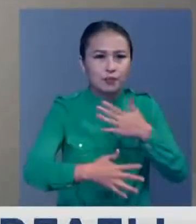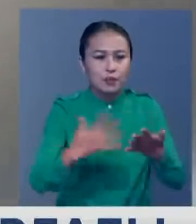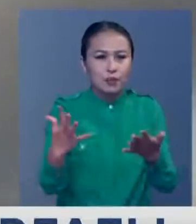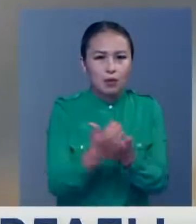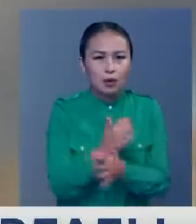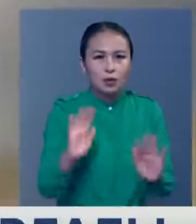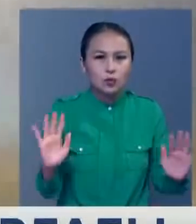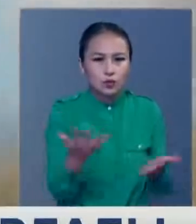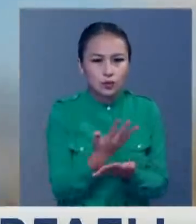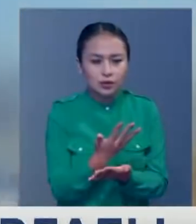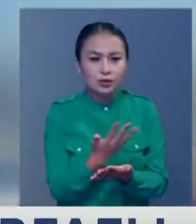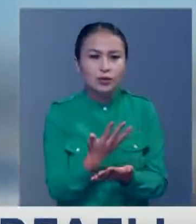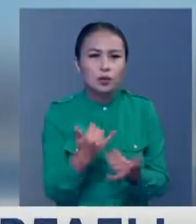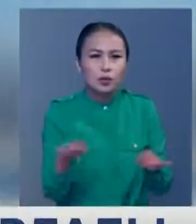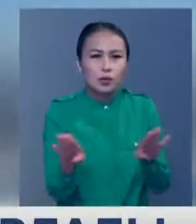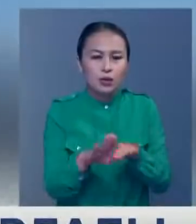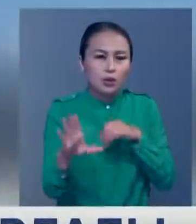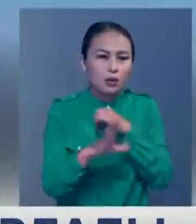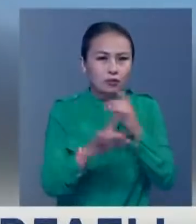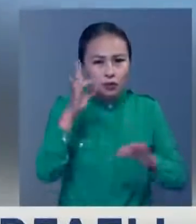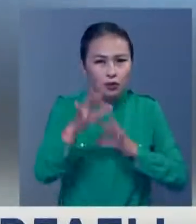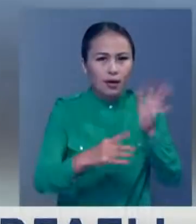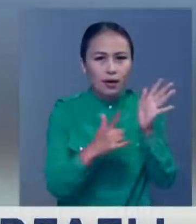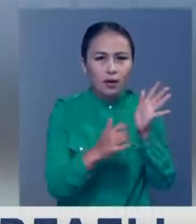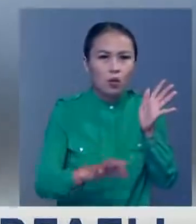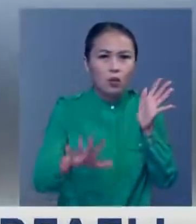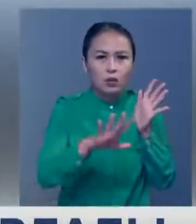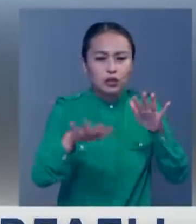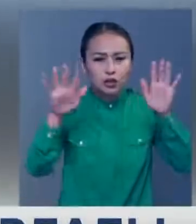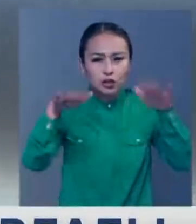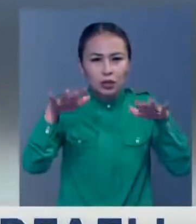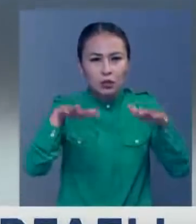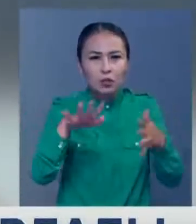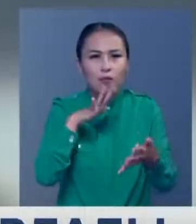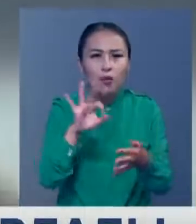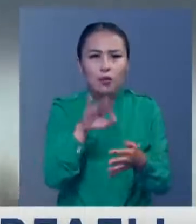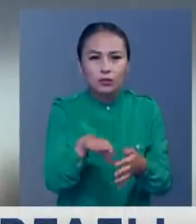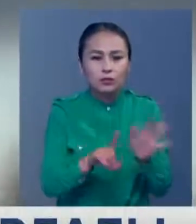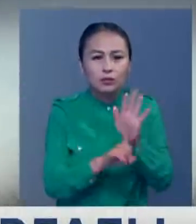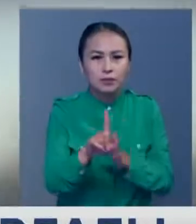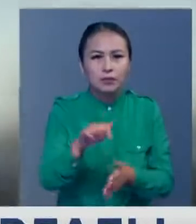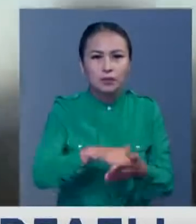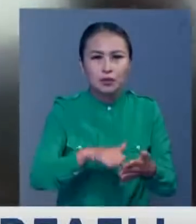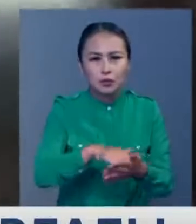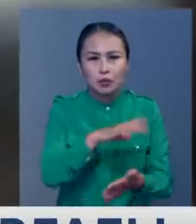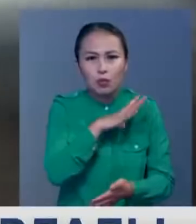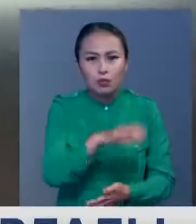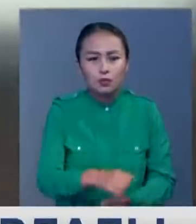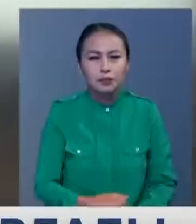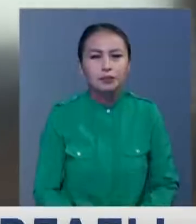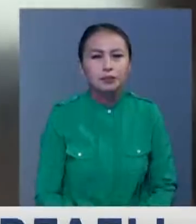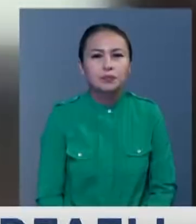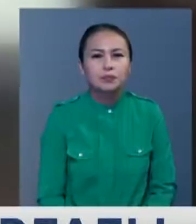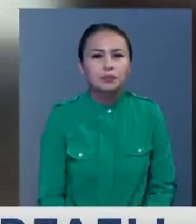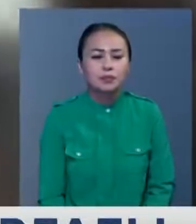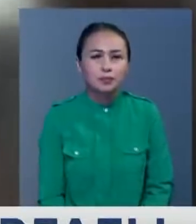осындай құбылыс болатын көрінеді. Ал бұл жағдай соңғы тәуліктегі Қарағанды облысындағы жаңбырлы атмосфера нәтижесінде болуы мүмкін дейді